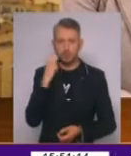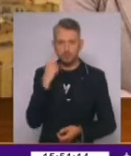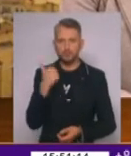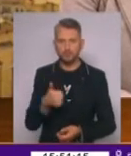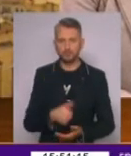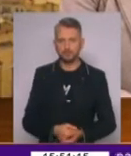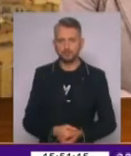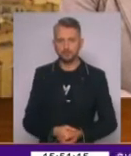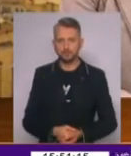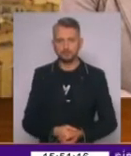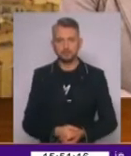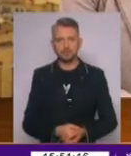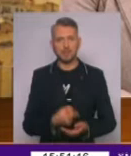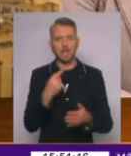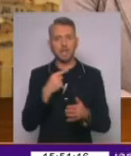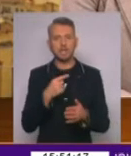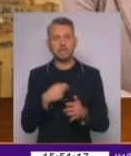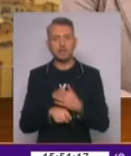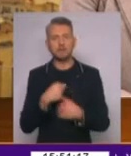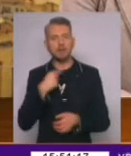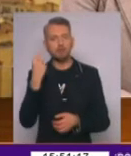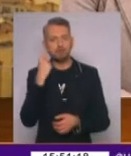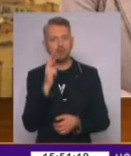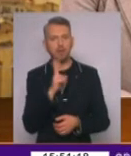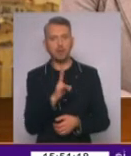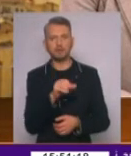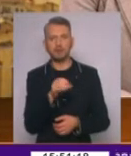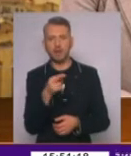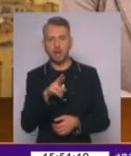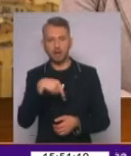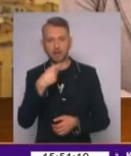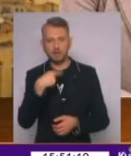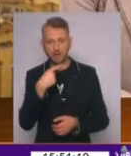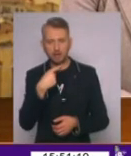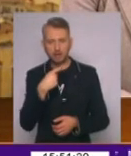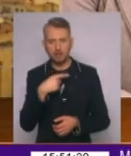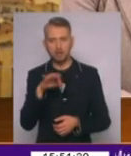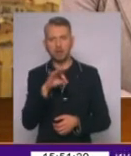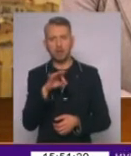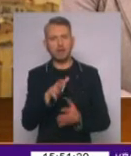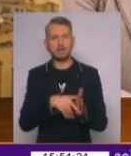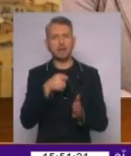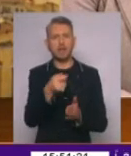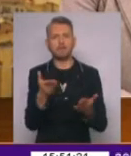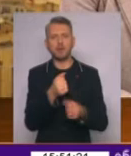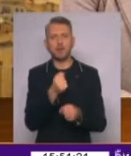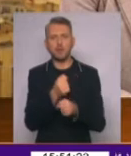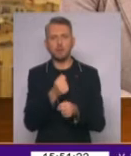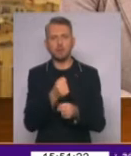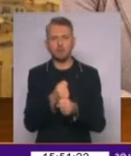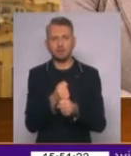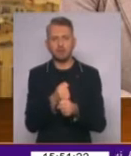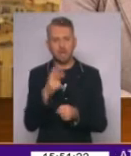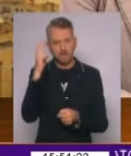чуємо. Говоріть. Значить, я чула, як Наталя казала заявки, які